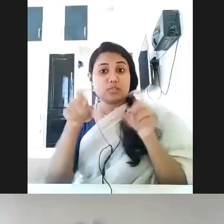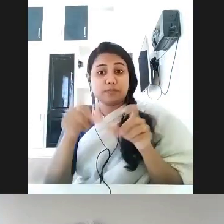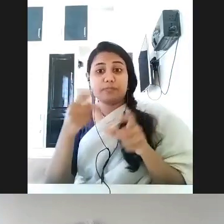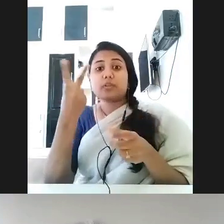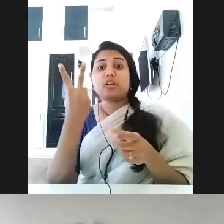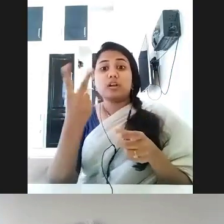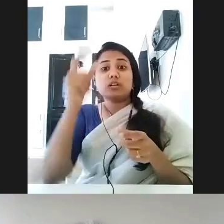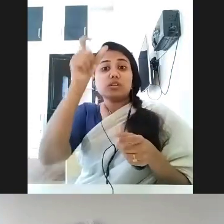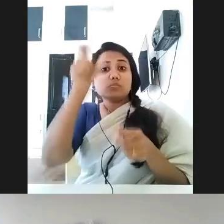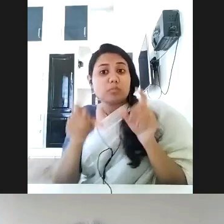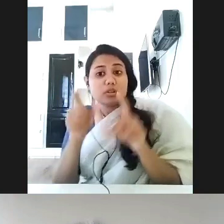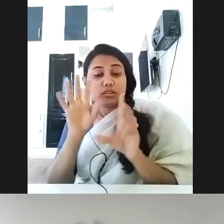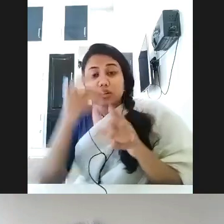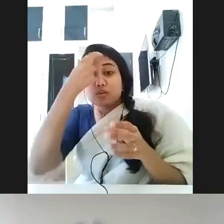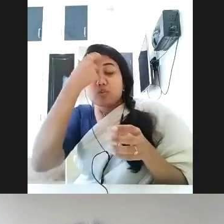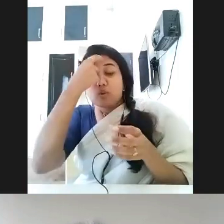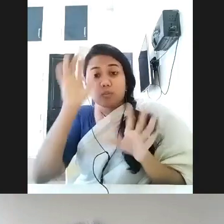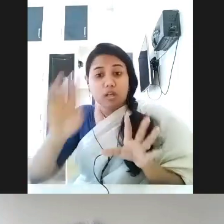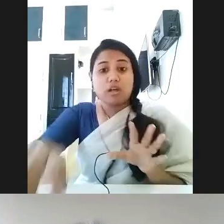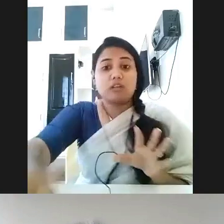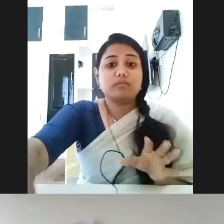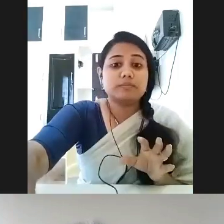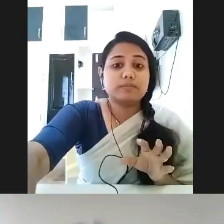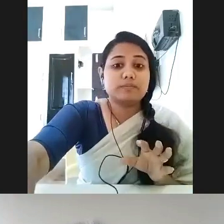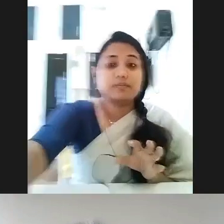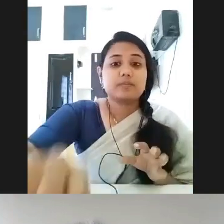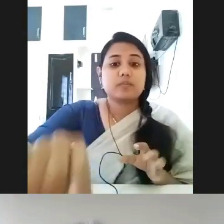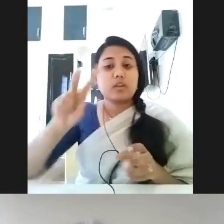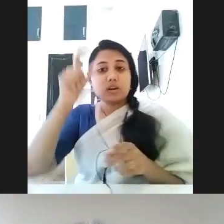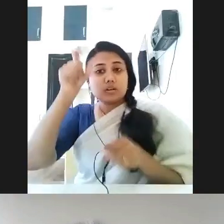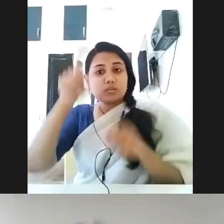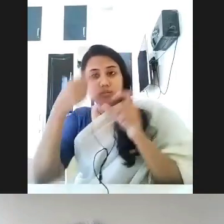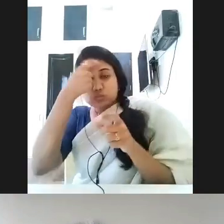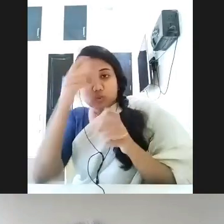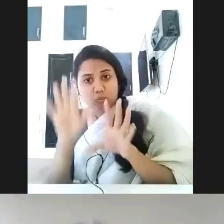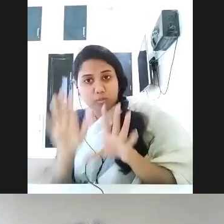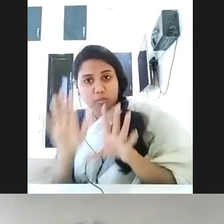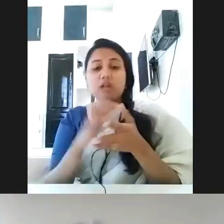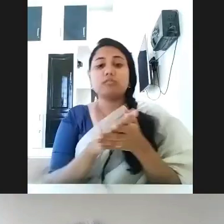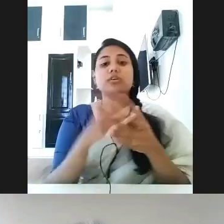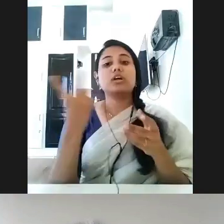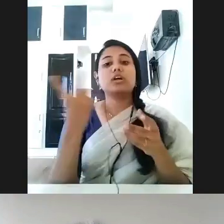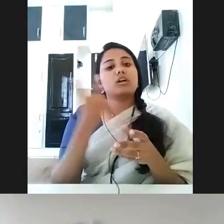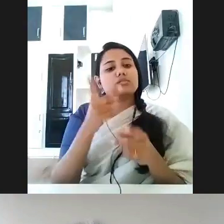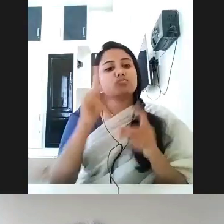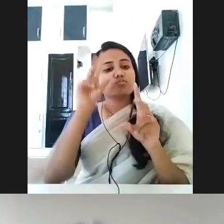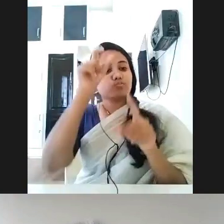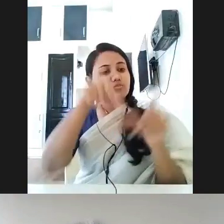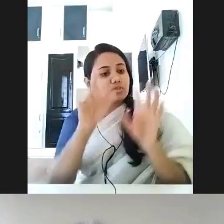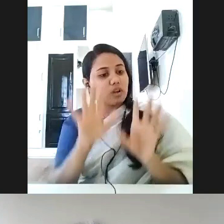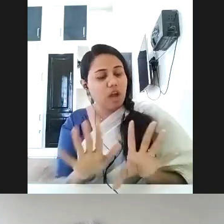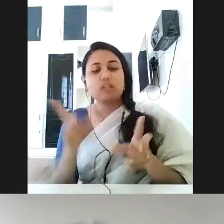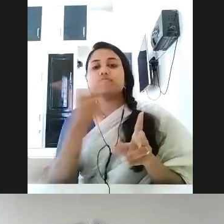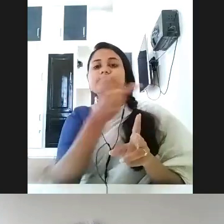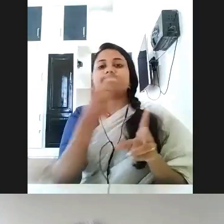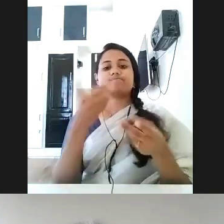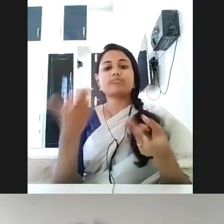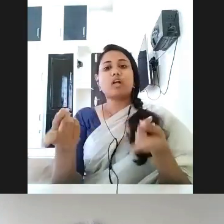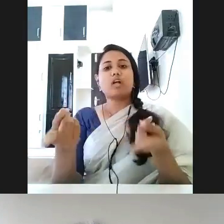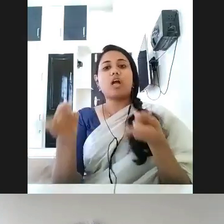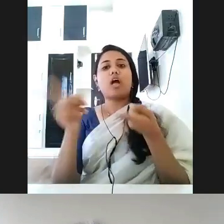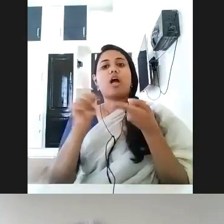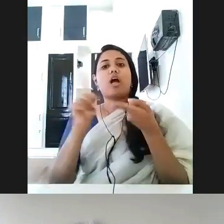അത് പോസിറ്റീവായിട്ടുള്ളത് കൊണ്ടാണ് രണ്ട് മ്യൂട്ടേഷനും കൂടെ വരുമ്പോൾ ഡബിൾ ഡിഫക്റ്റ് വരുമ്പോഴാണ് ആ കുട്ടിക്ക് പ്രശ്നമായിട്ട് കാണുന്നത്.